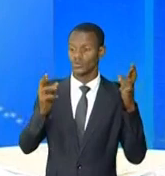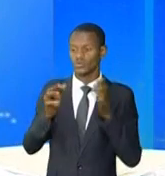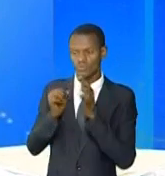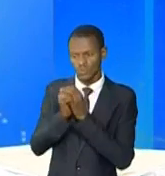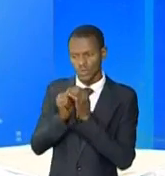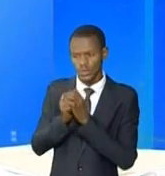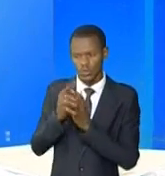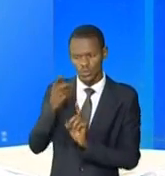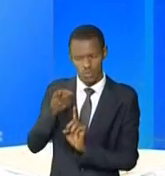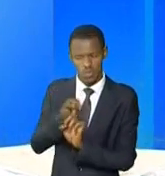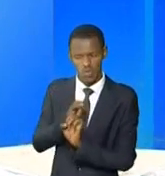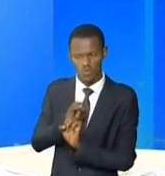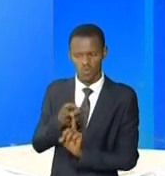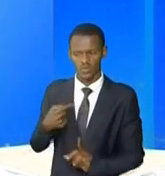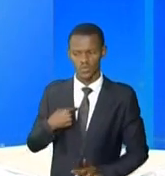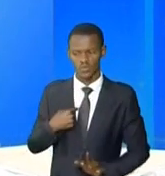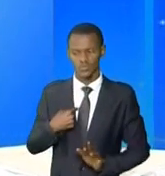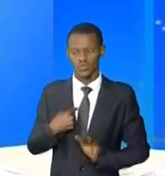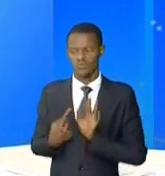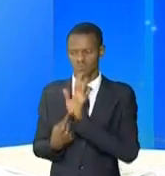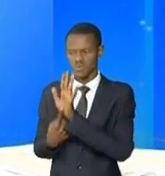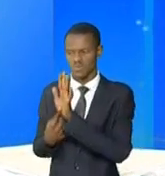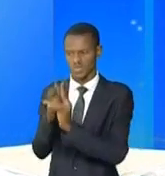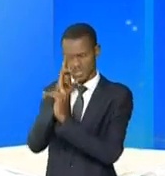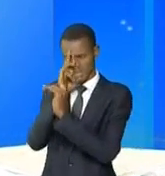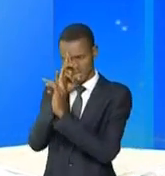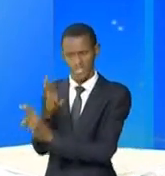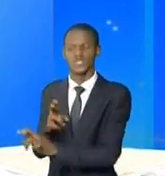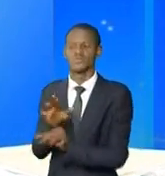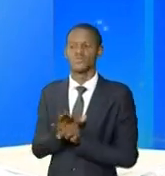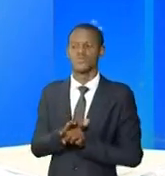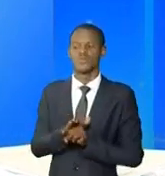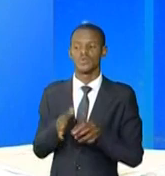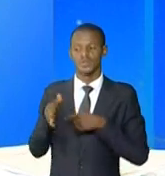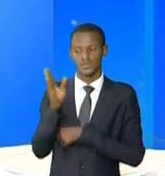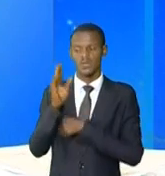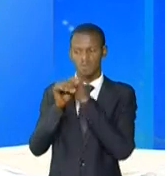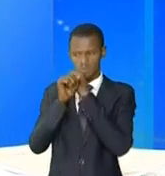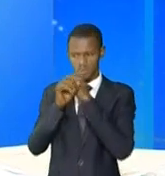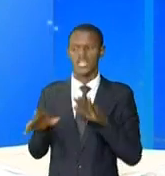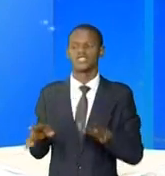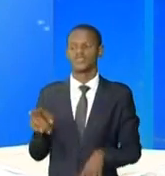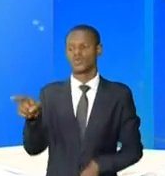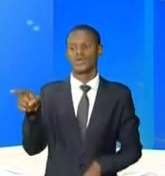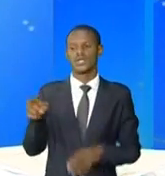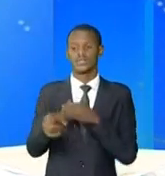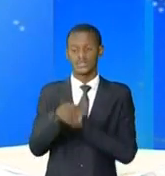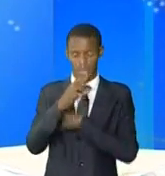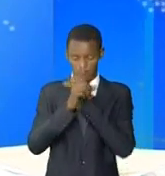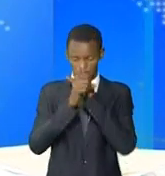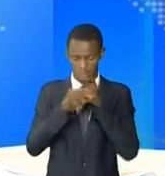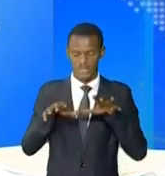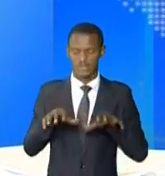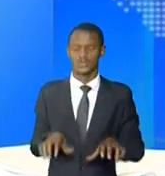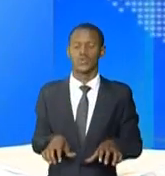ministre, l'expression de notre très haute considération, que Dieu vous bénisse et que Dieu bénisse la